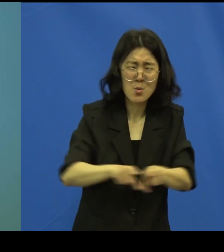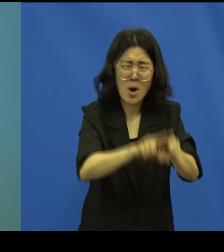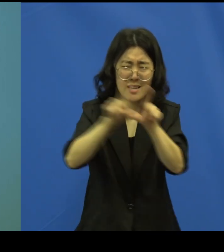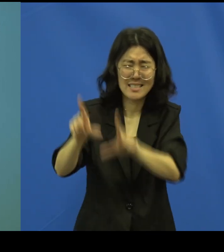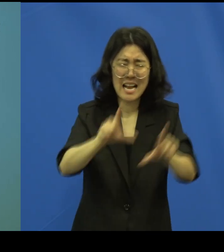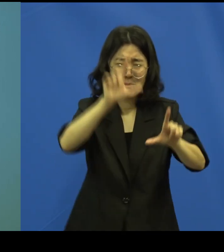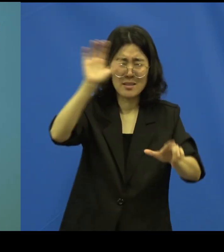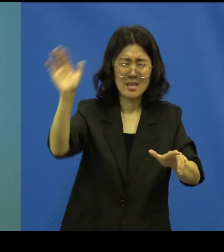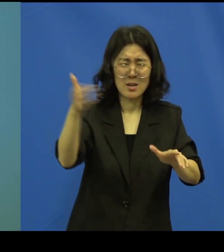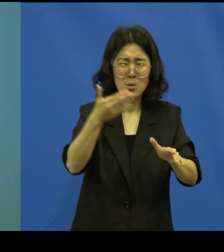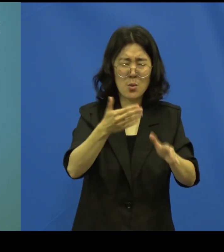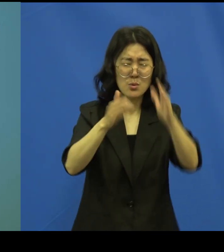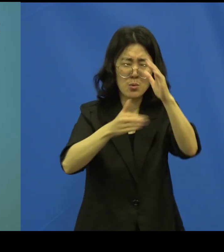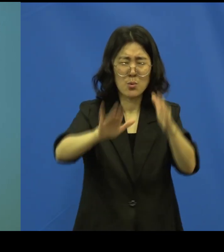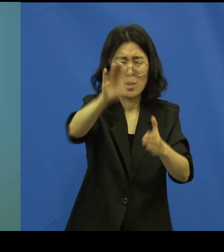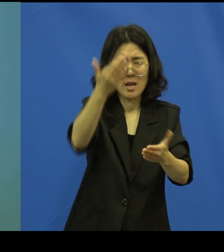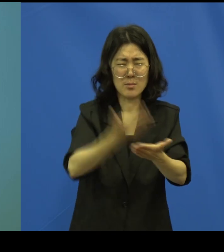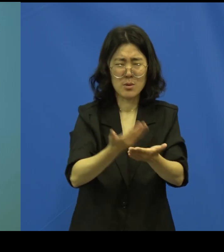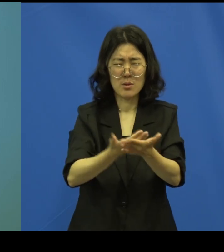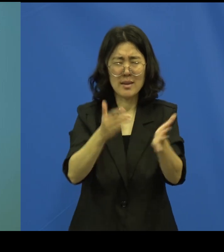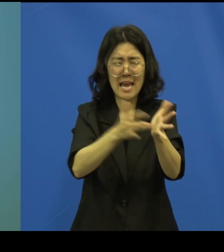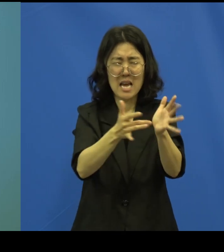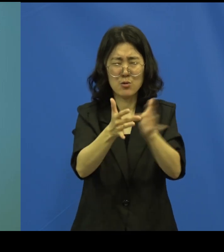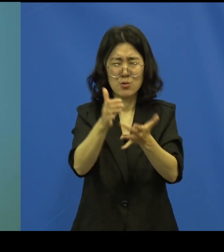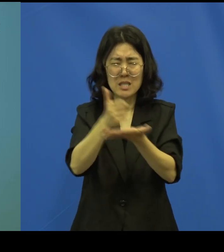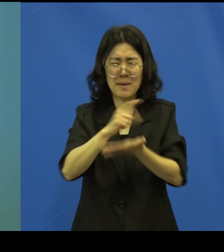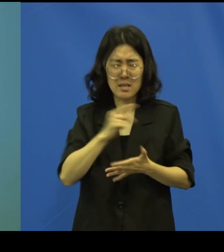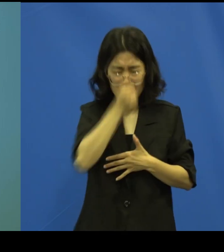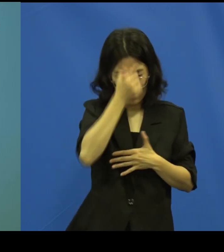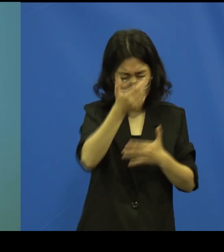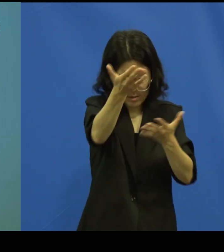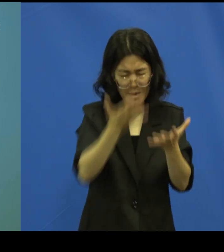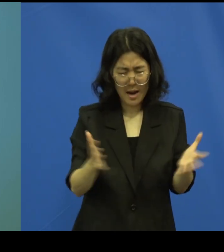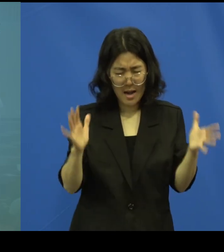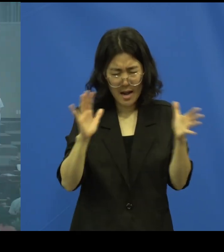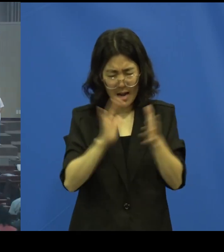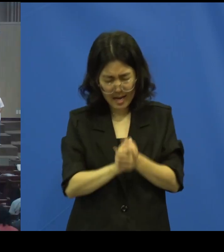성도들 되게 하여 주시옵소서. 예수님의 이름으로 기도하옵나이다. 아멘.